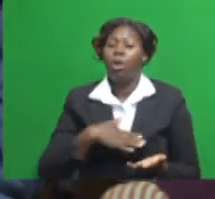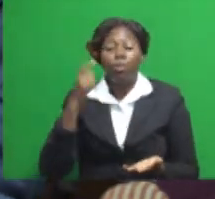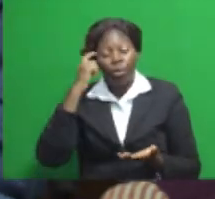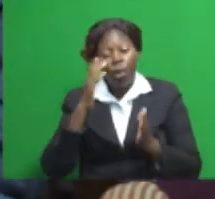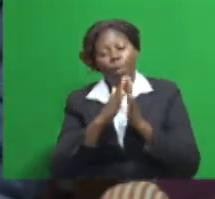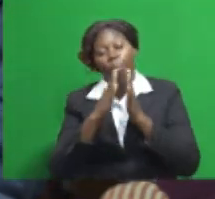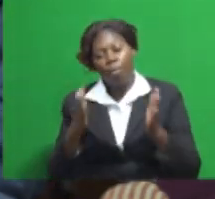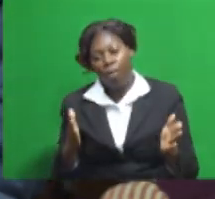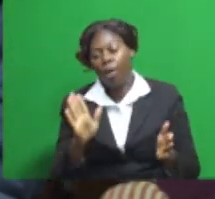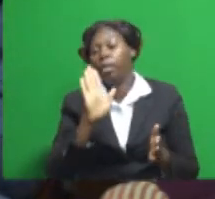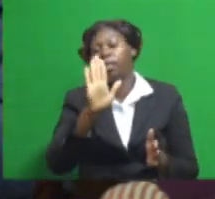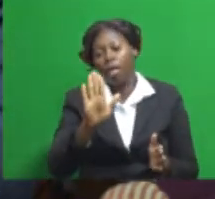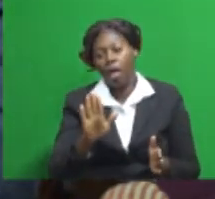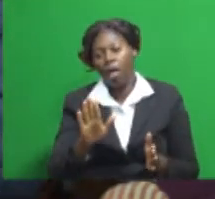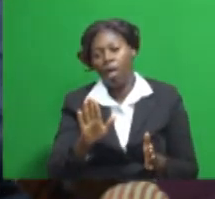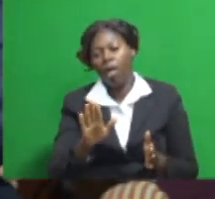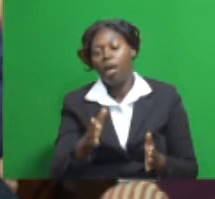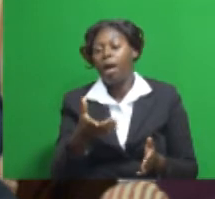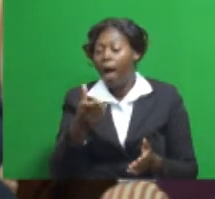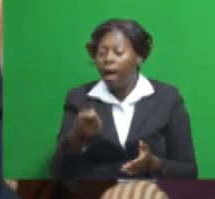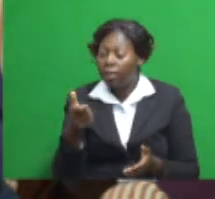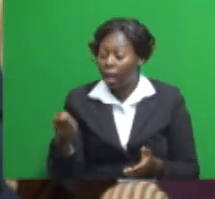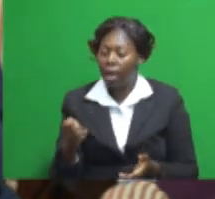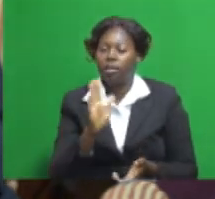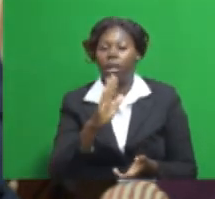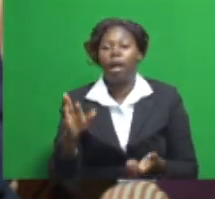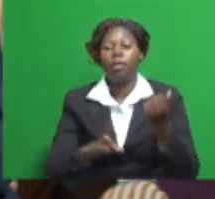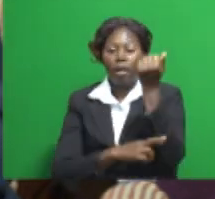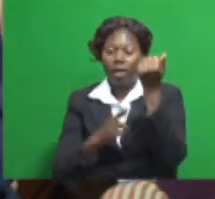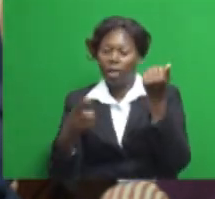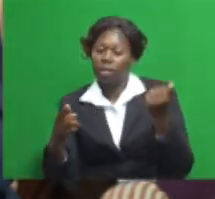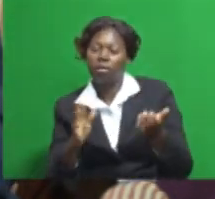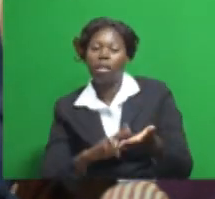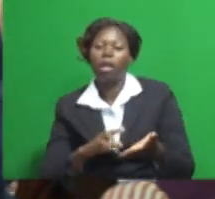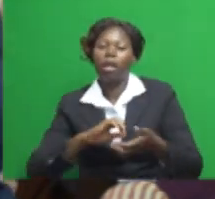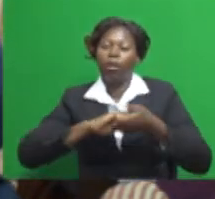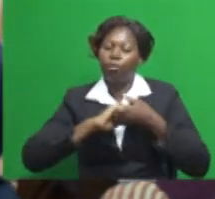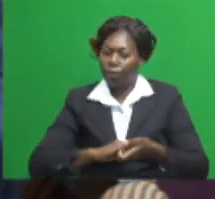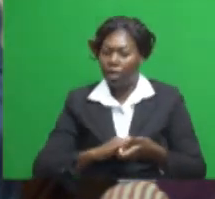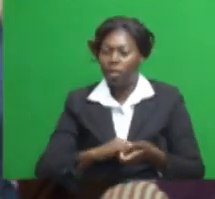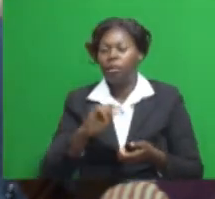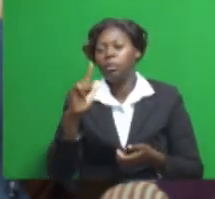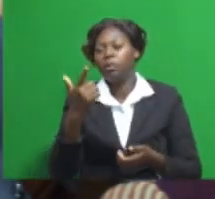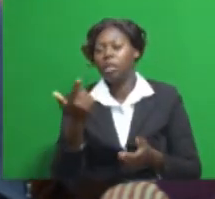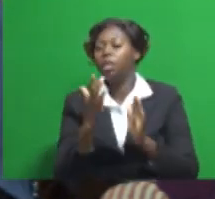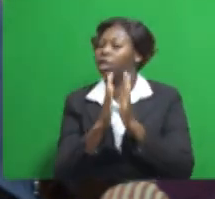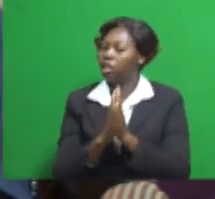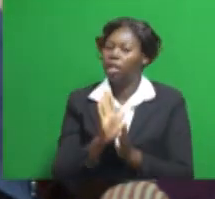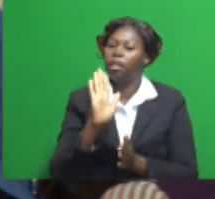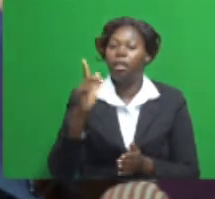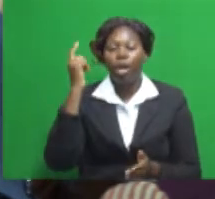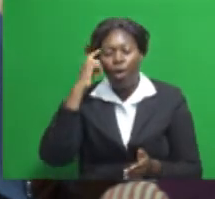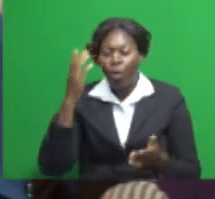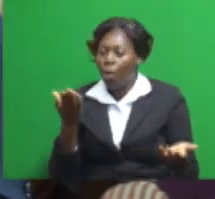Pa kwamugere ikoko. Tsvakai hama neshe Mwari vanopinda sangano rama Seventh Day Adventist. Indai kwavari vanoziva kwekuenda nemi kuti